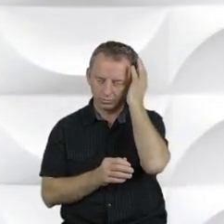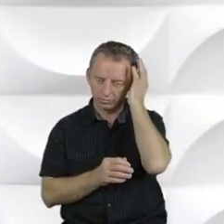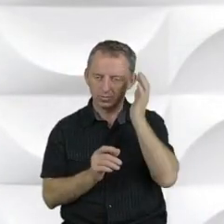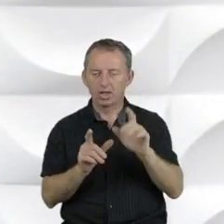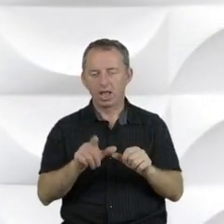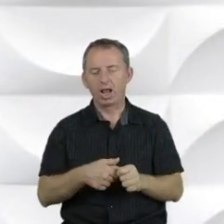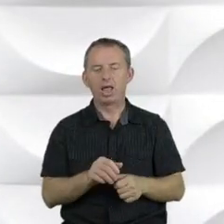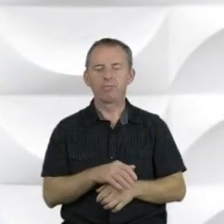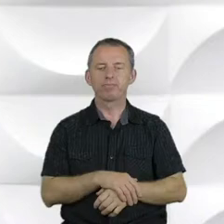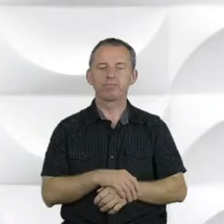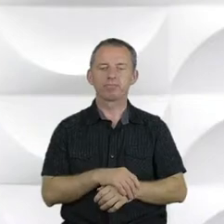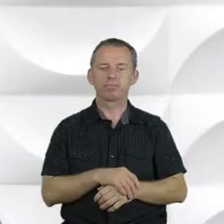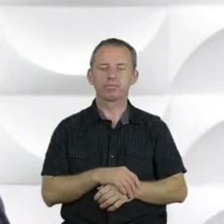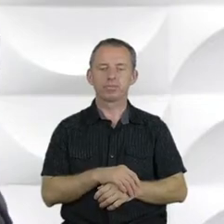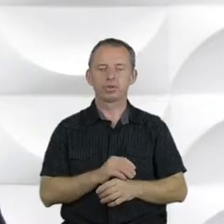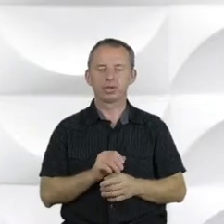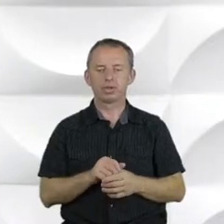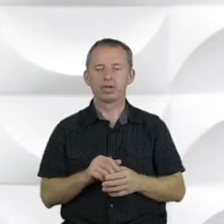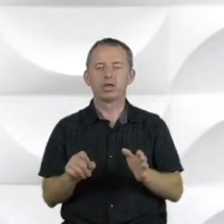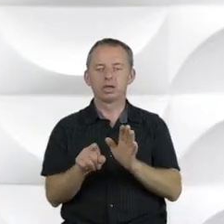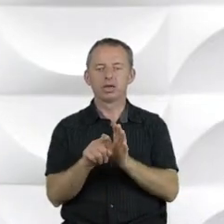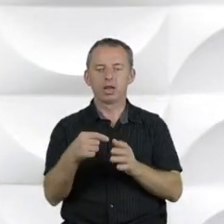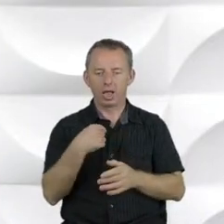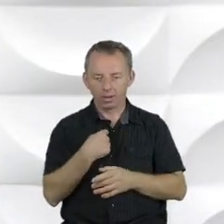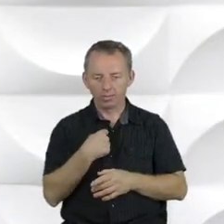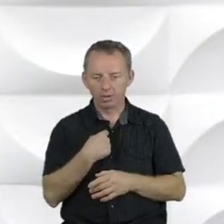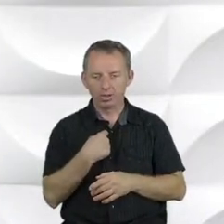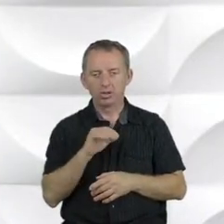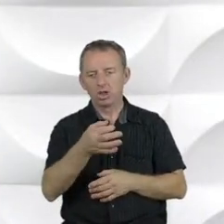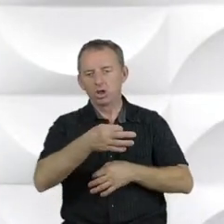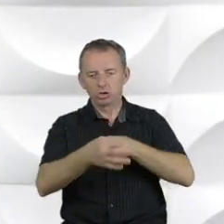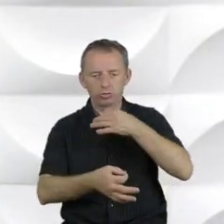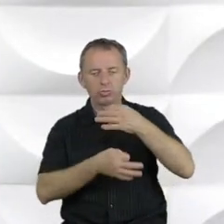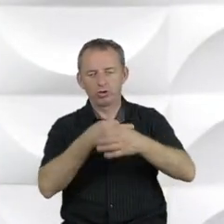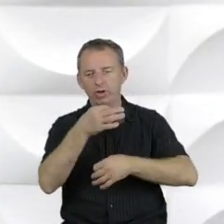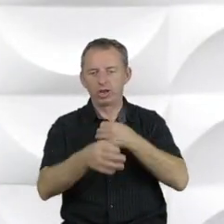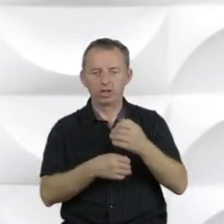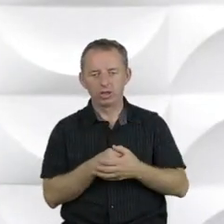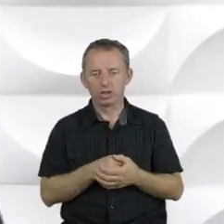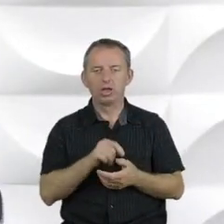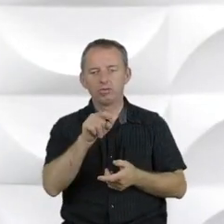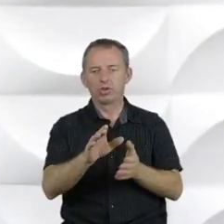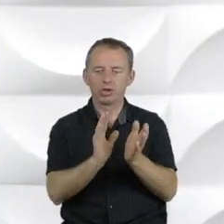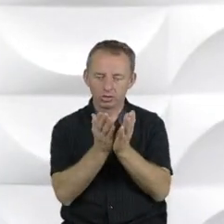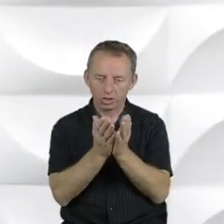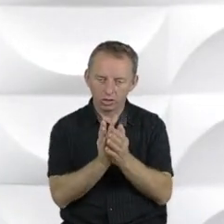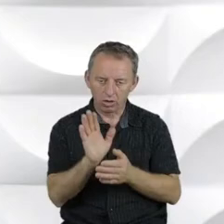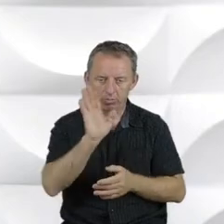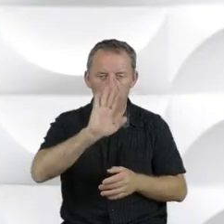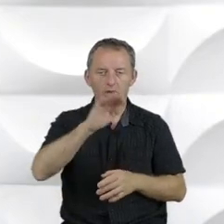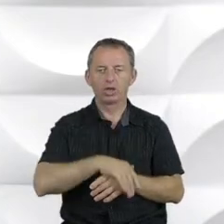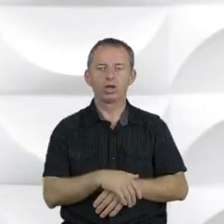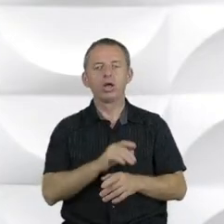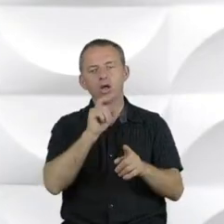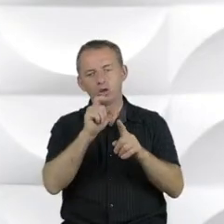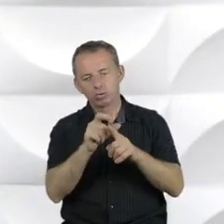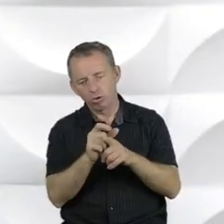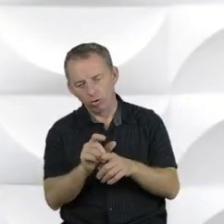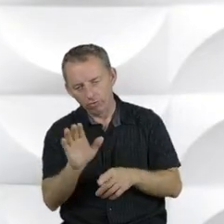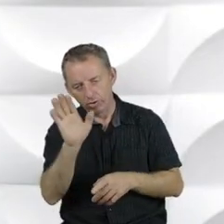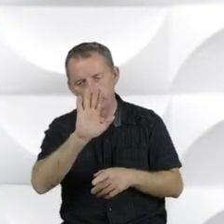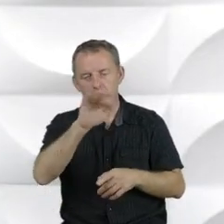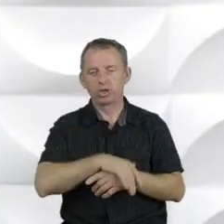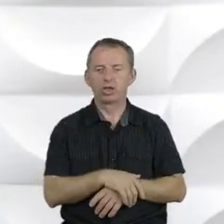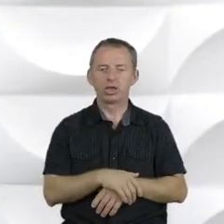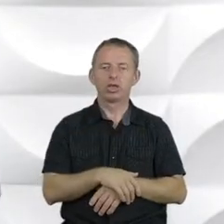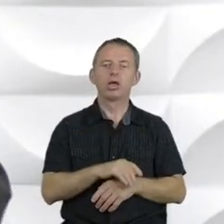ale dla mnie, tak jak śpiewaliśmy, ty Księgo Boża, Słowo Boże,